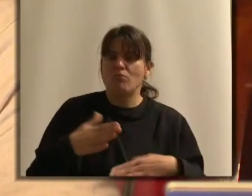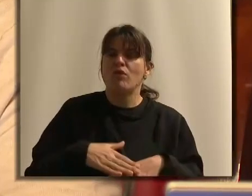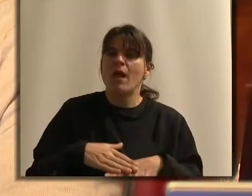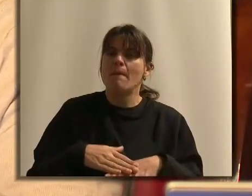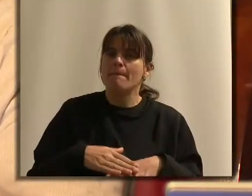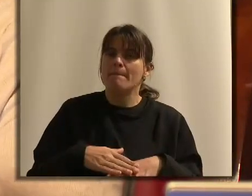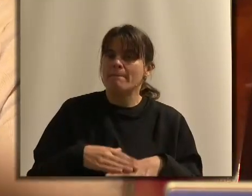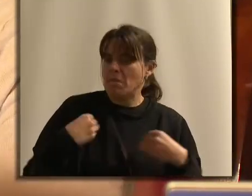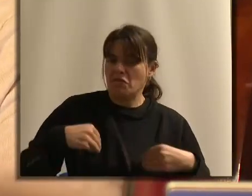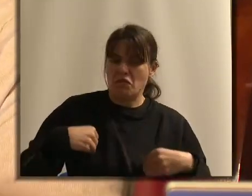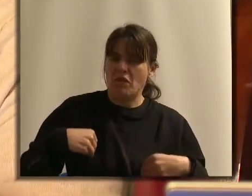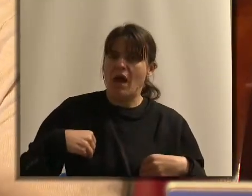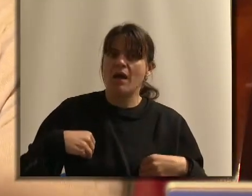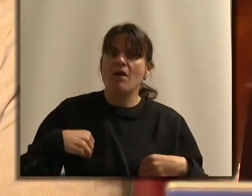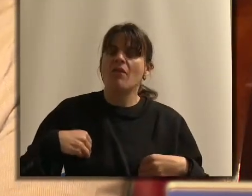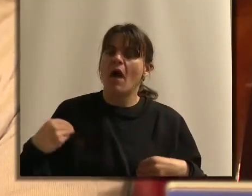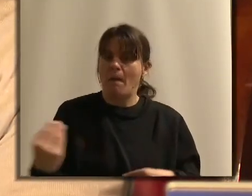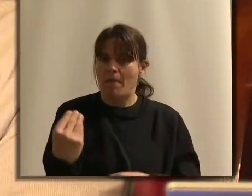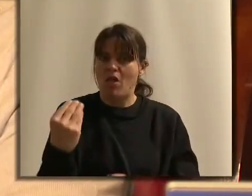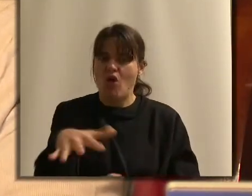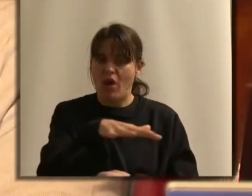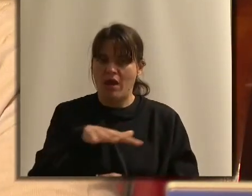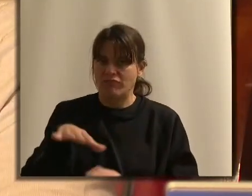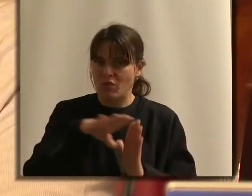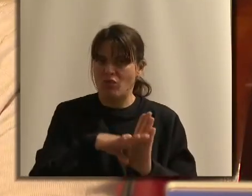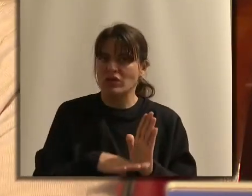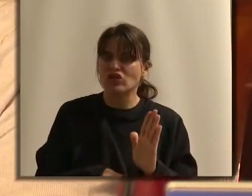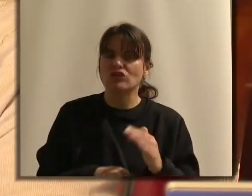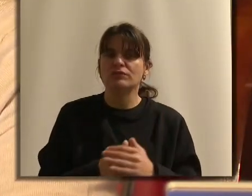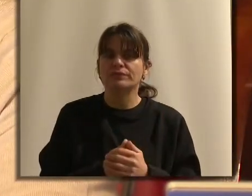millora en aquest equipament i